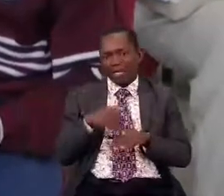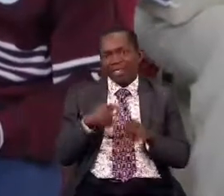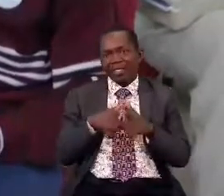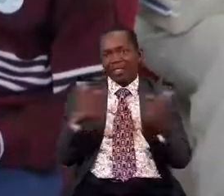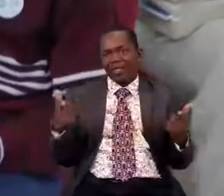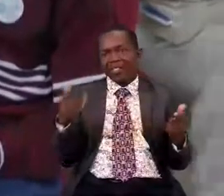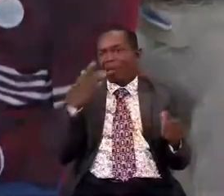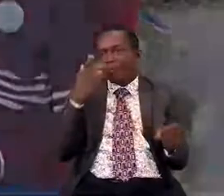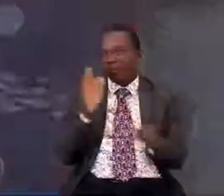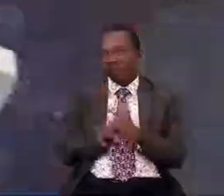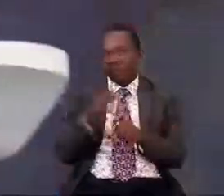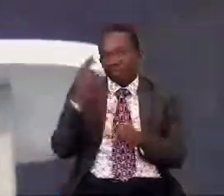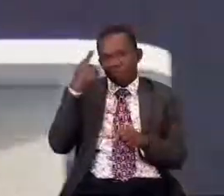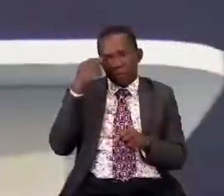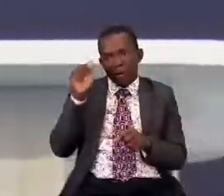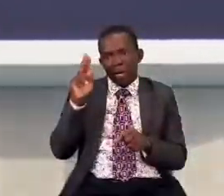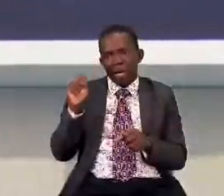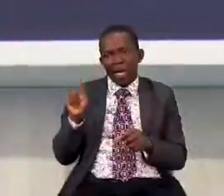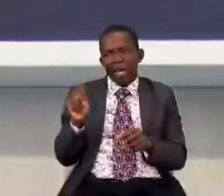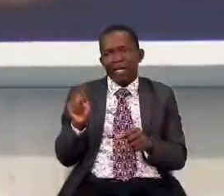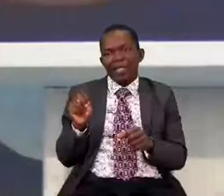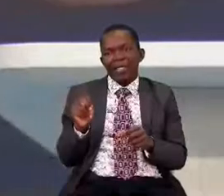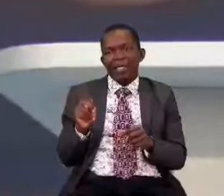Une foi active et surpassante.